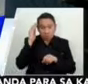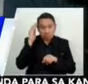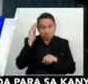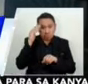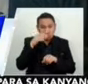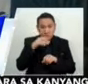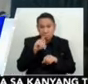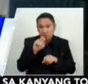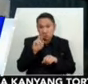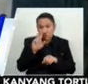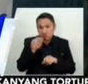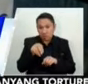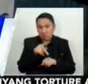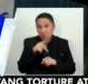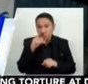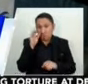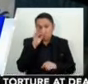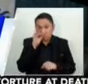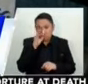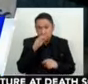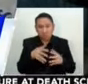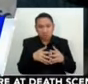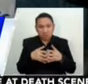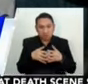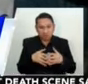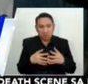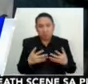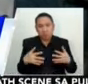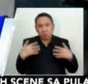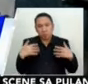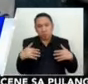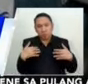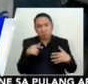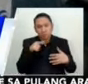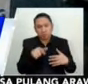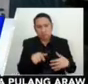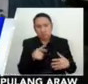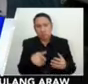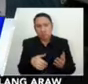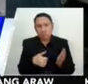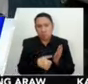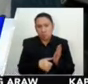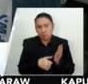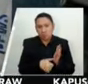Amerika, overwhelmingly, naging binoto nila si Trump.